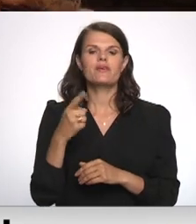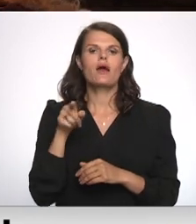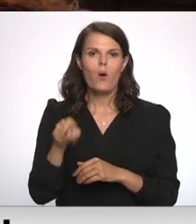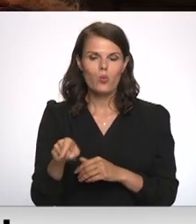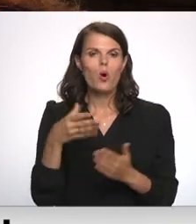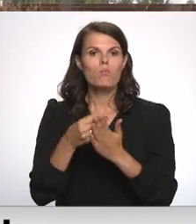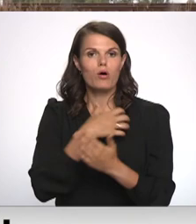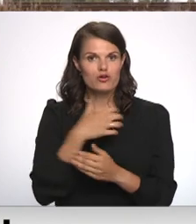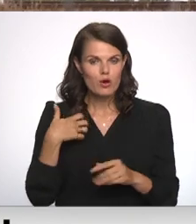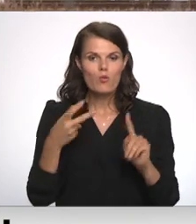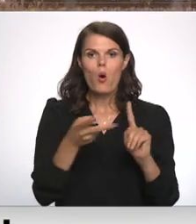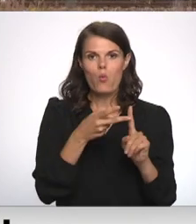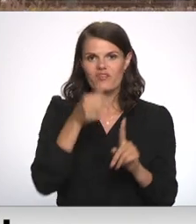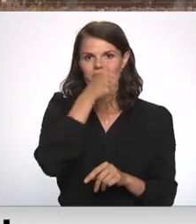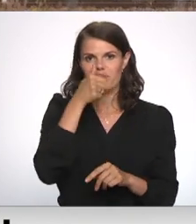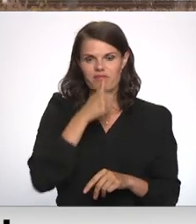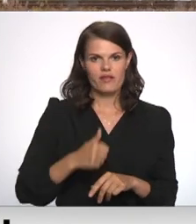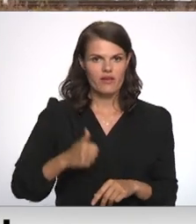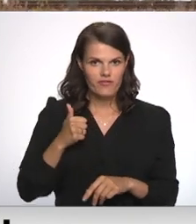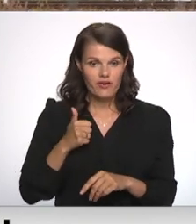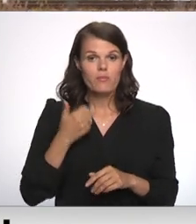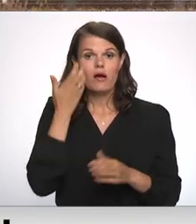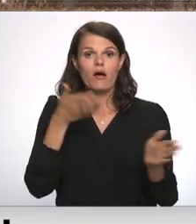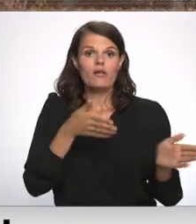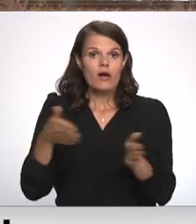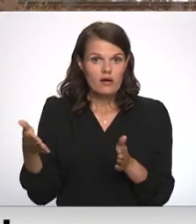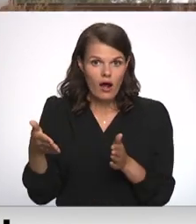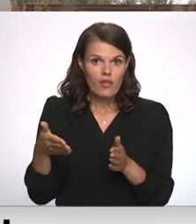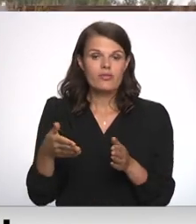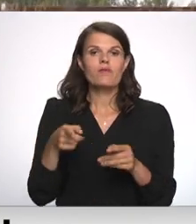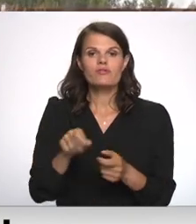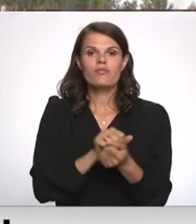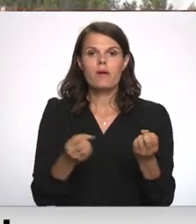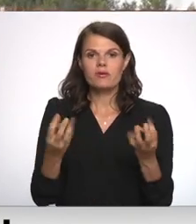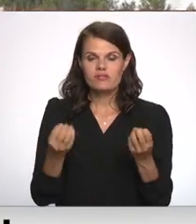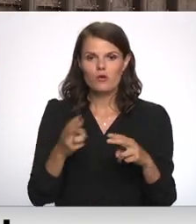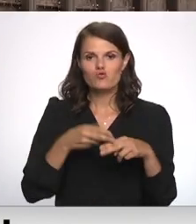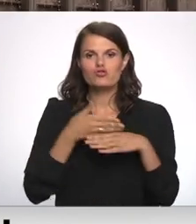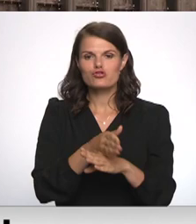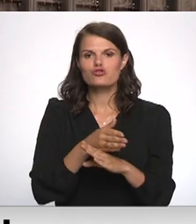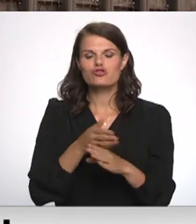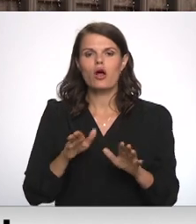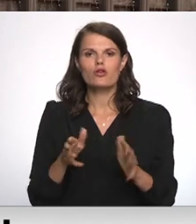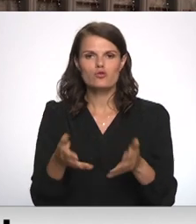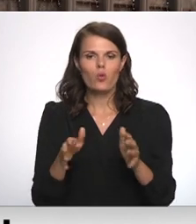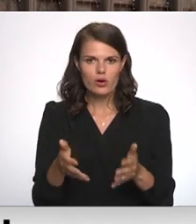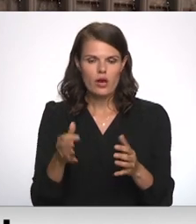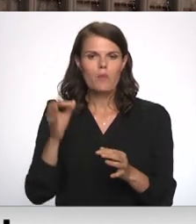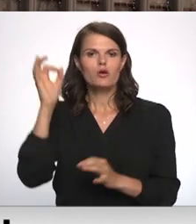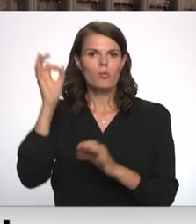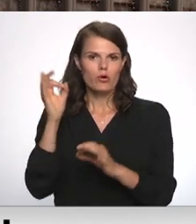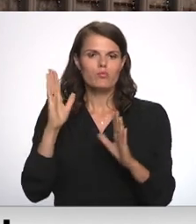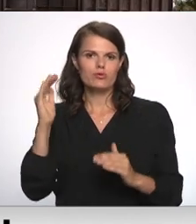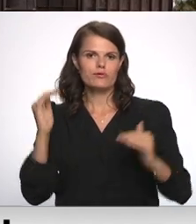privātais komersants. Kad tās būs gatavas, dabasgāzes un šķeldes kurināmā proporcijas siltuma iegūšanai